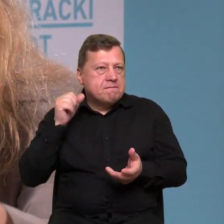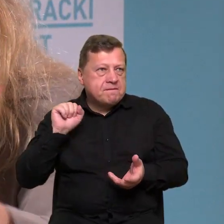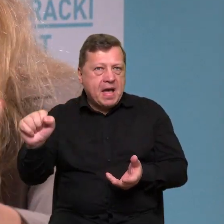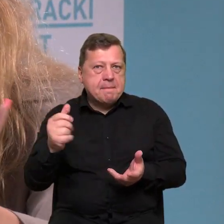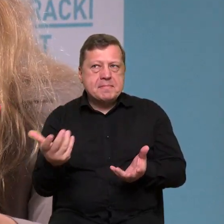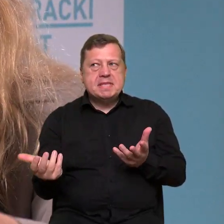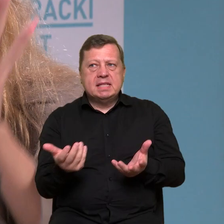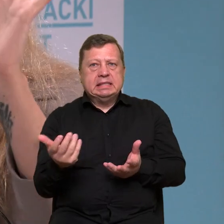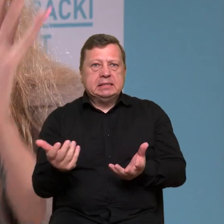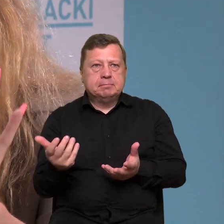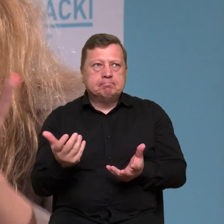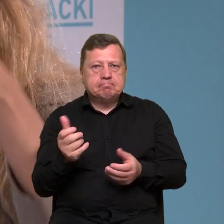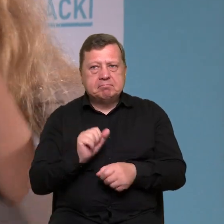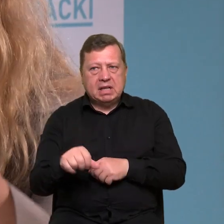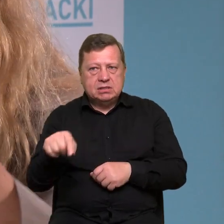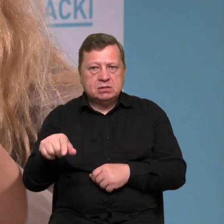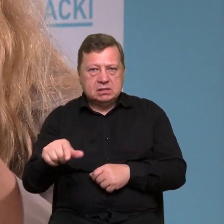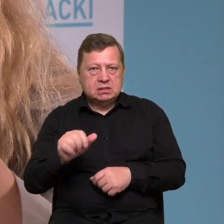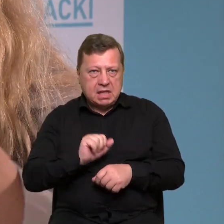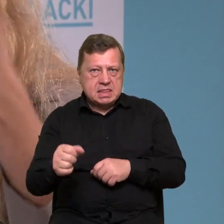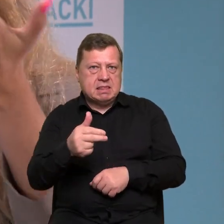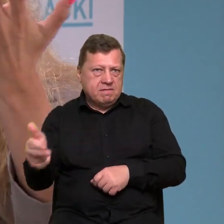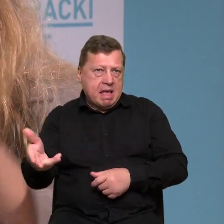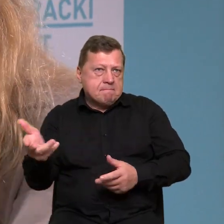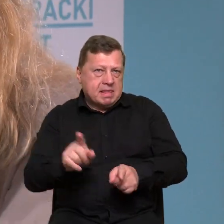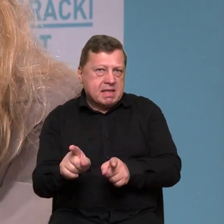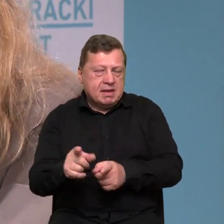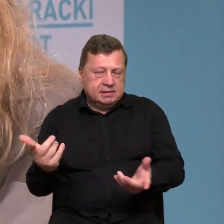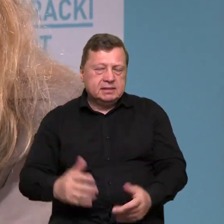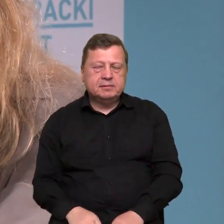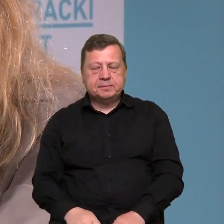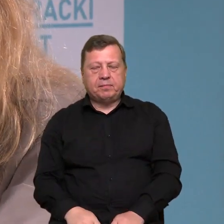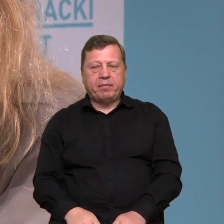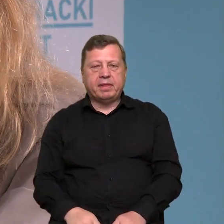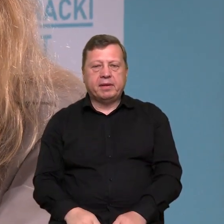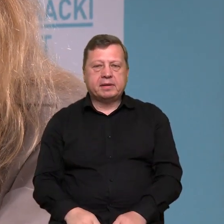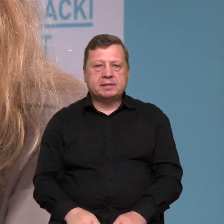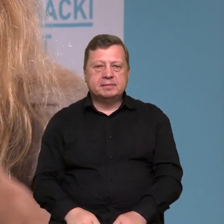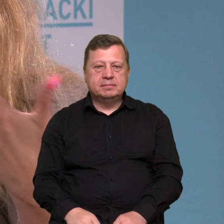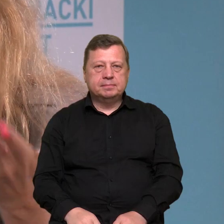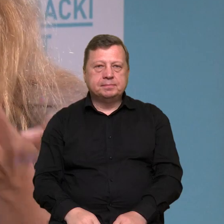feminizm jest też tutaj, bywa tematem. Więc to są